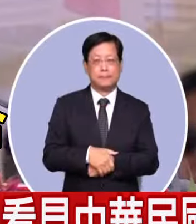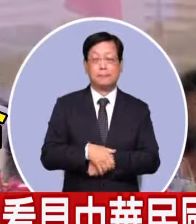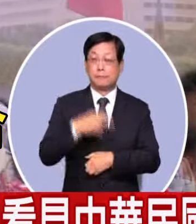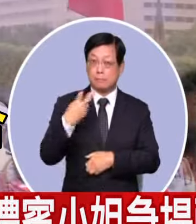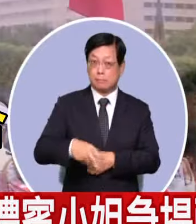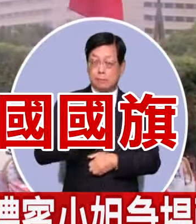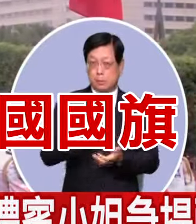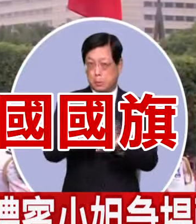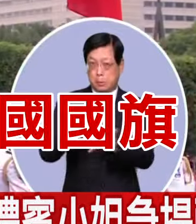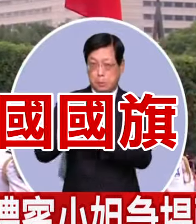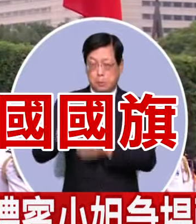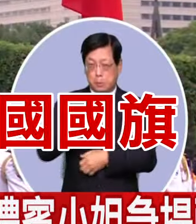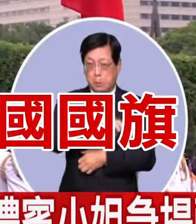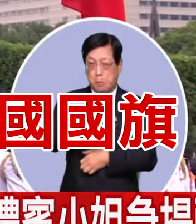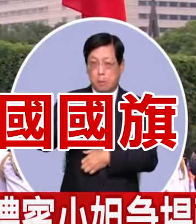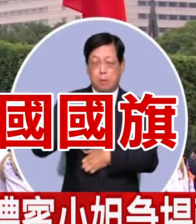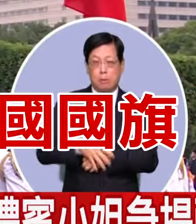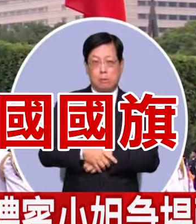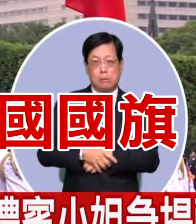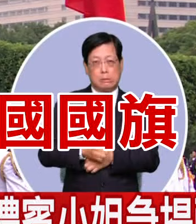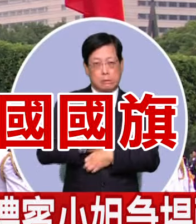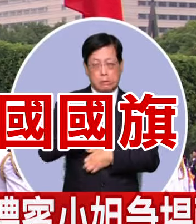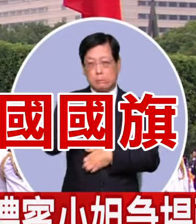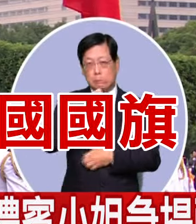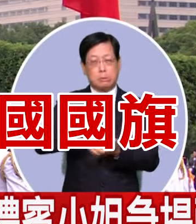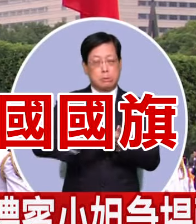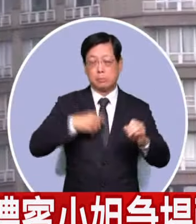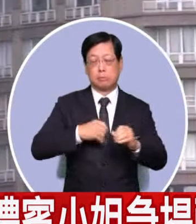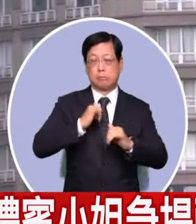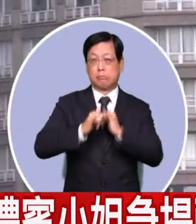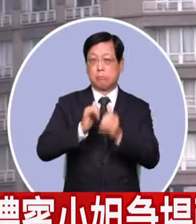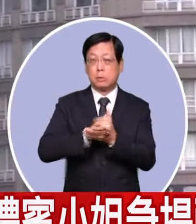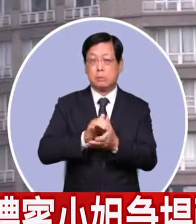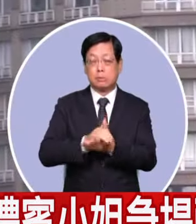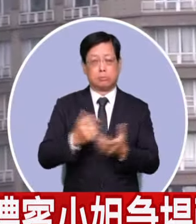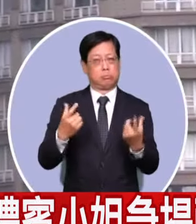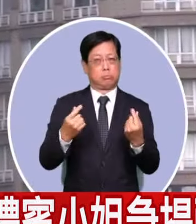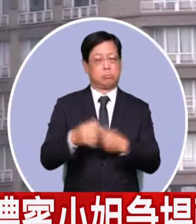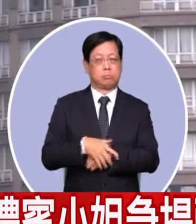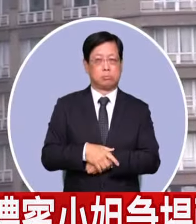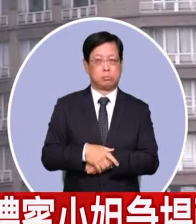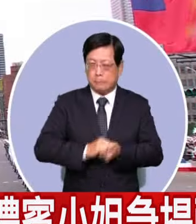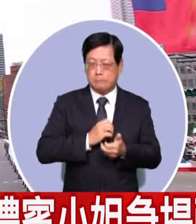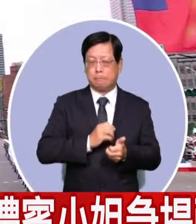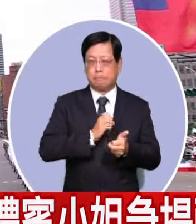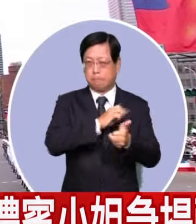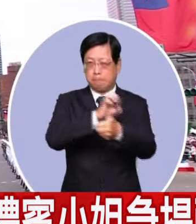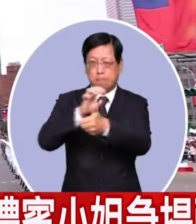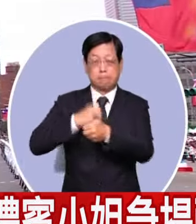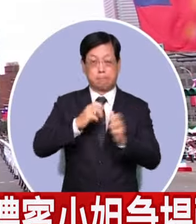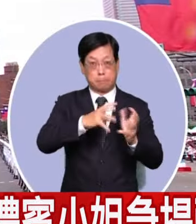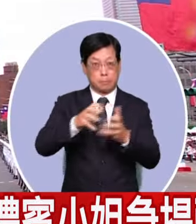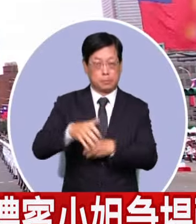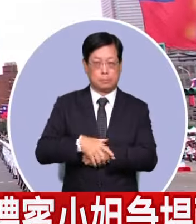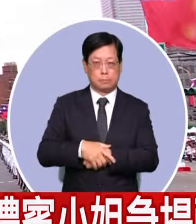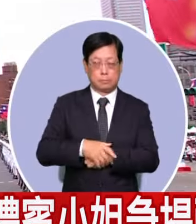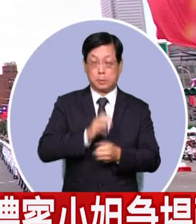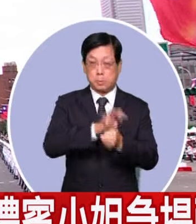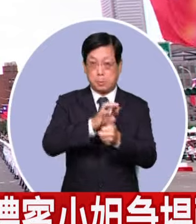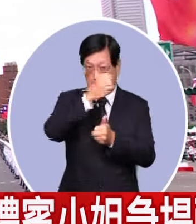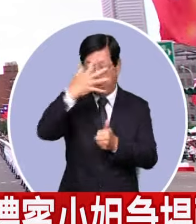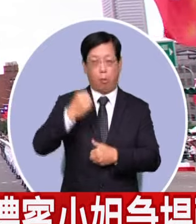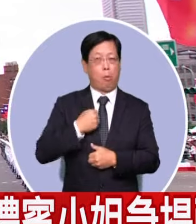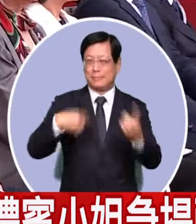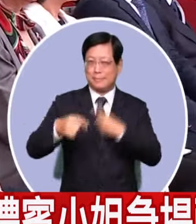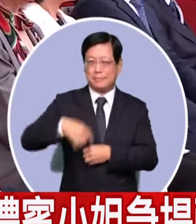道在很多场合我们没有办法高举中华民国的国旗，但是呼吁国人同胞，我们一样要有骨气，要有勇气，